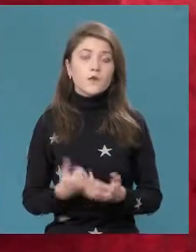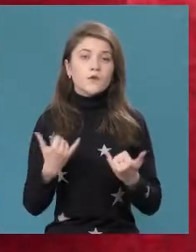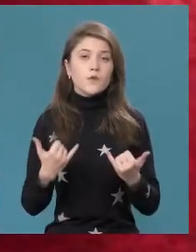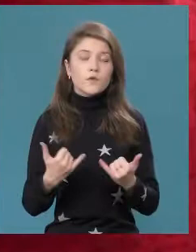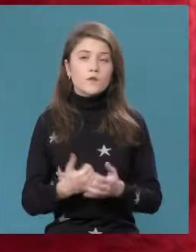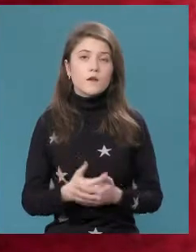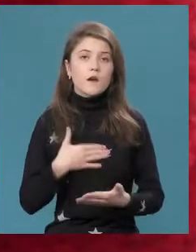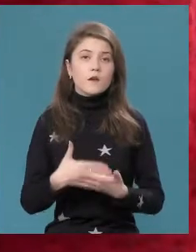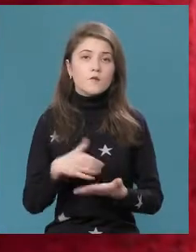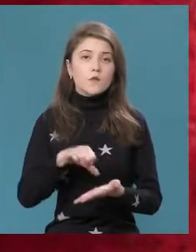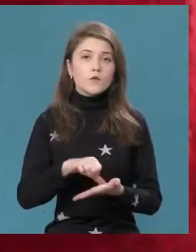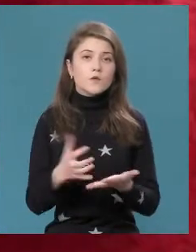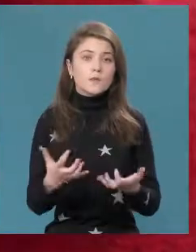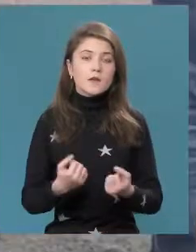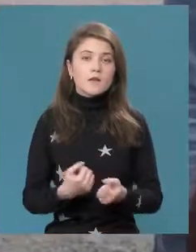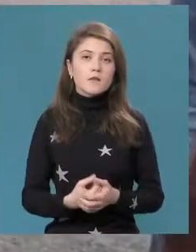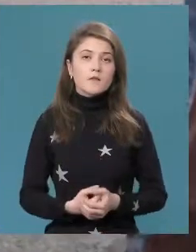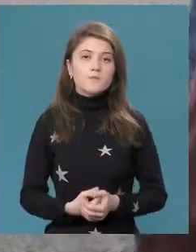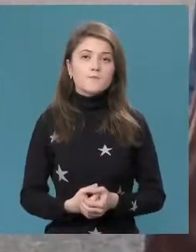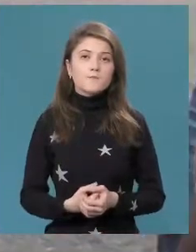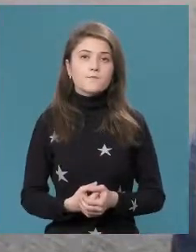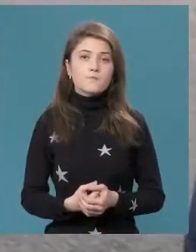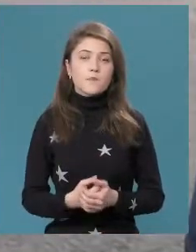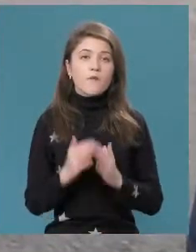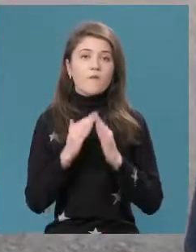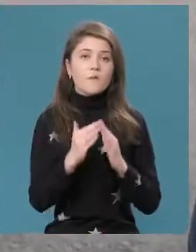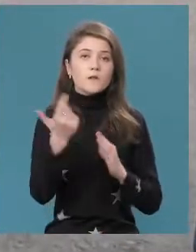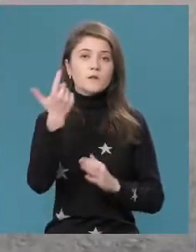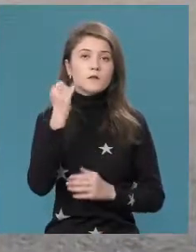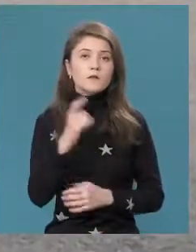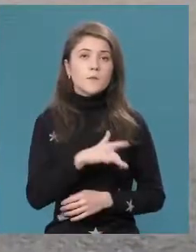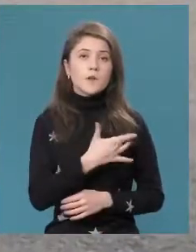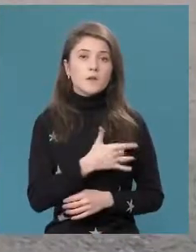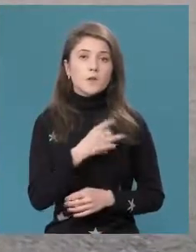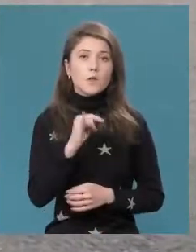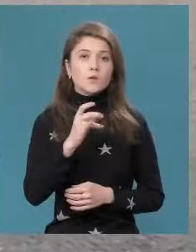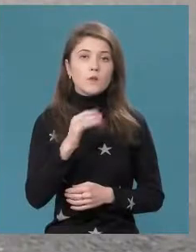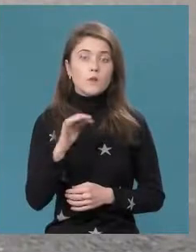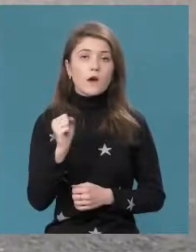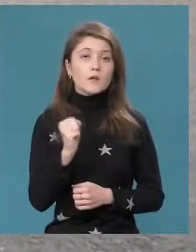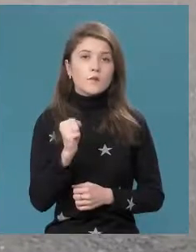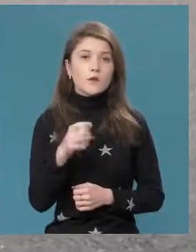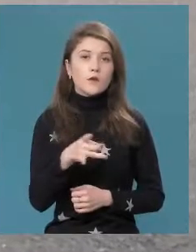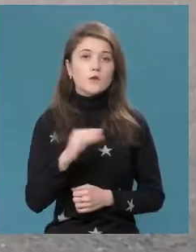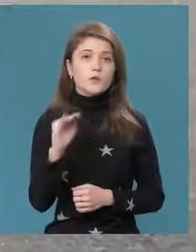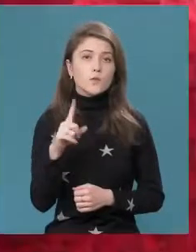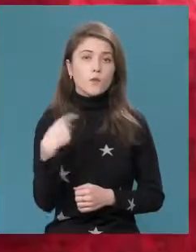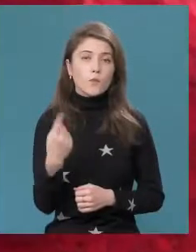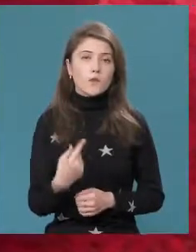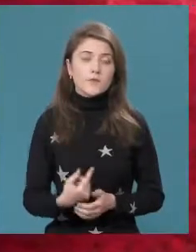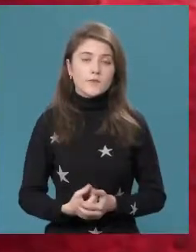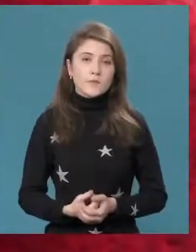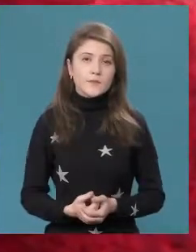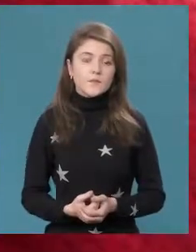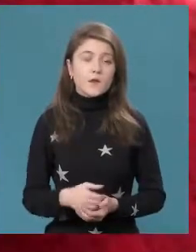активну участь прийняли фермерські господарства із Бердичівського, Ружинського, Андрушівського районів Житомирської області.